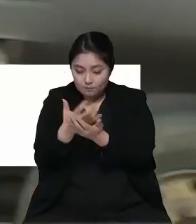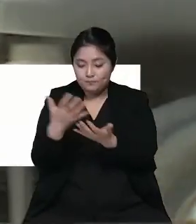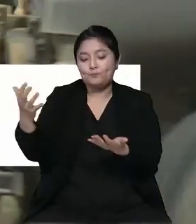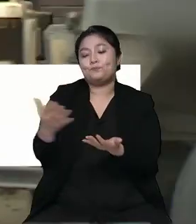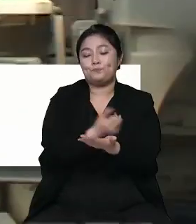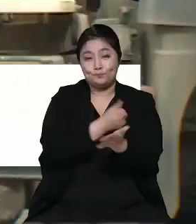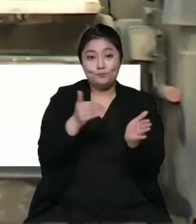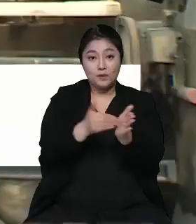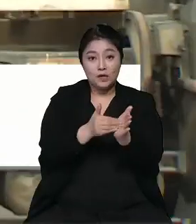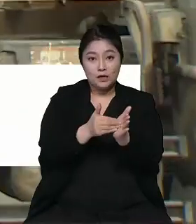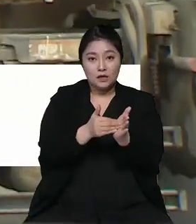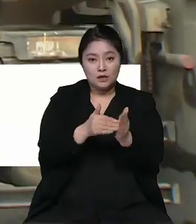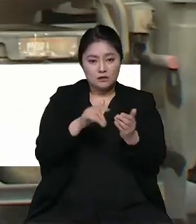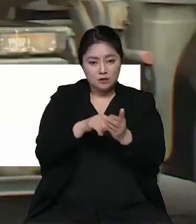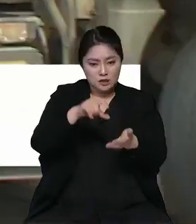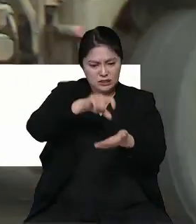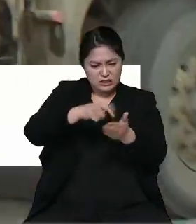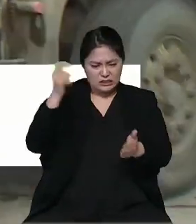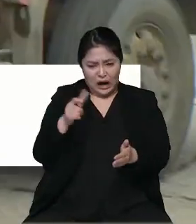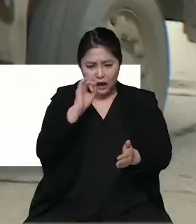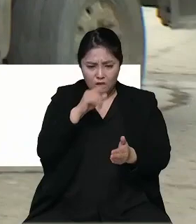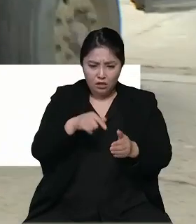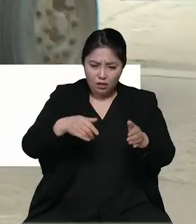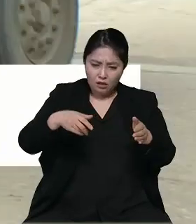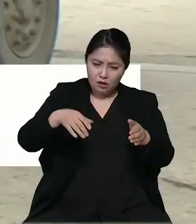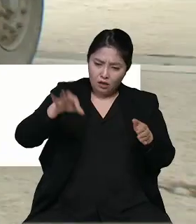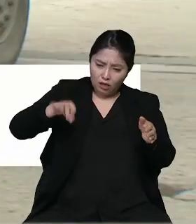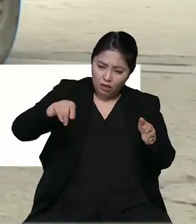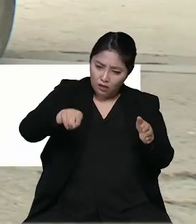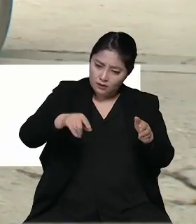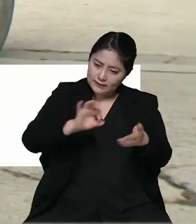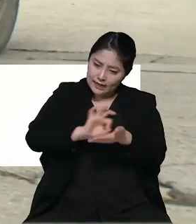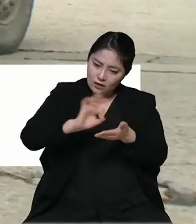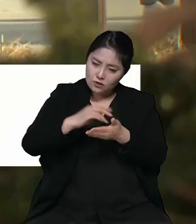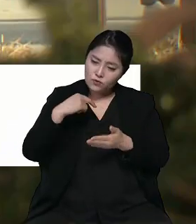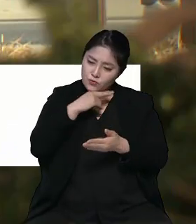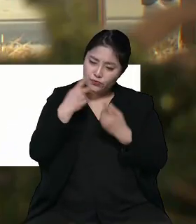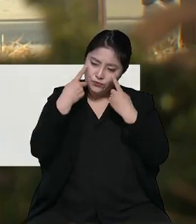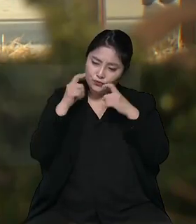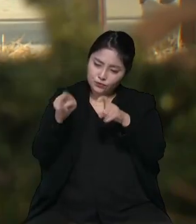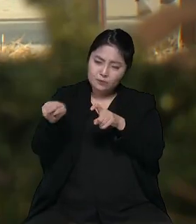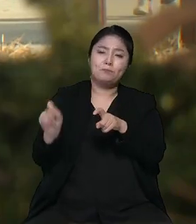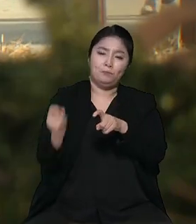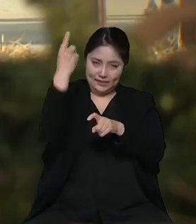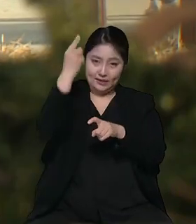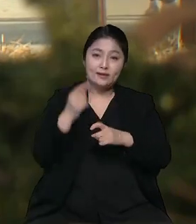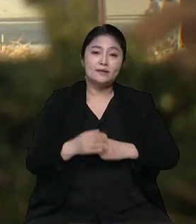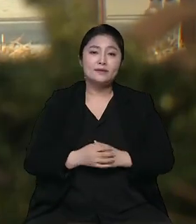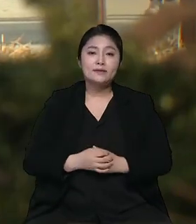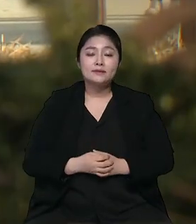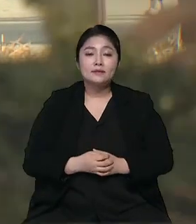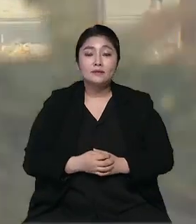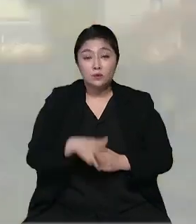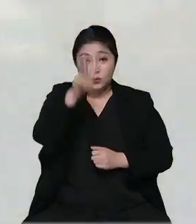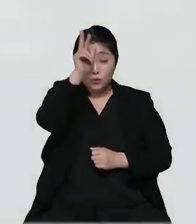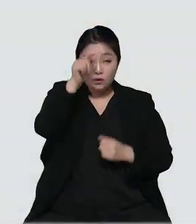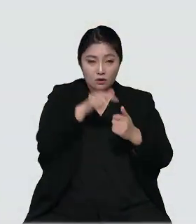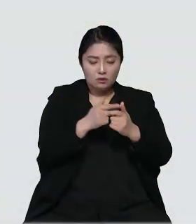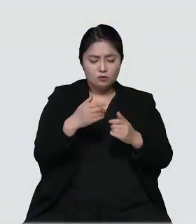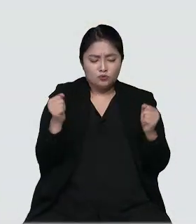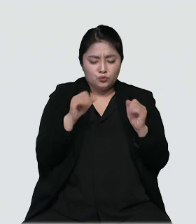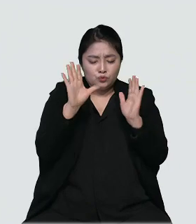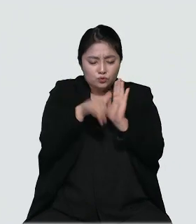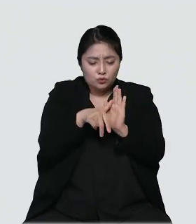확보했습니다. 강도가 제대로 나올 수 없는 불량 콘크리트를 사용했다는 의혹을 밝히기 위해서입니다. 경찰은